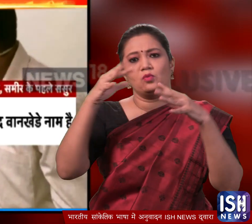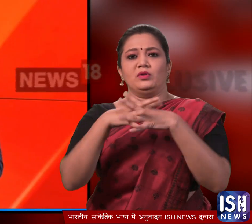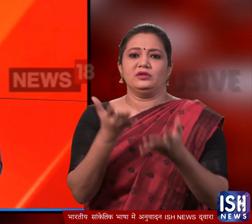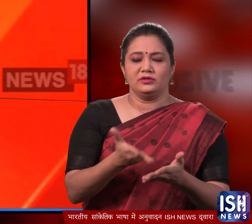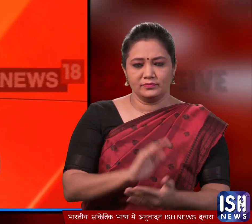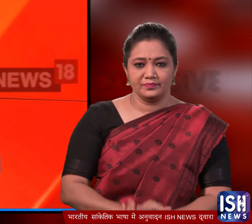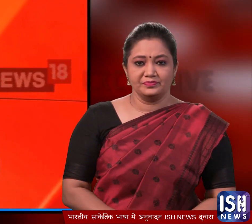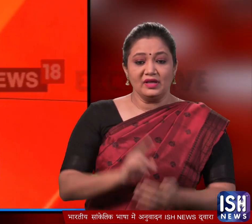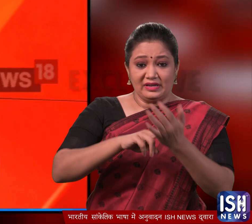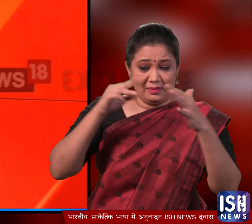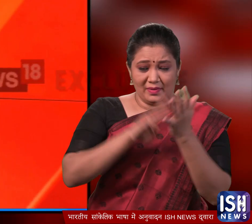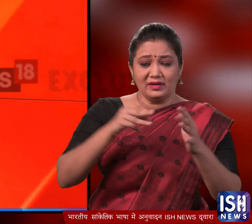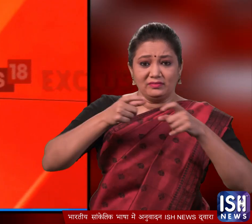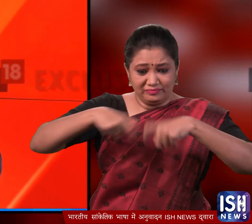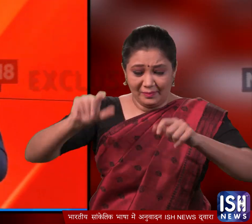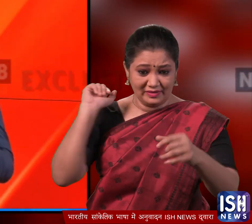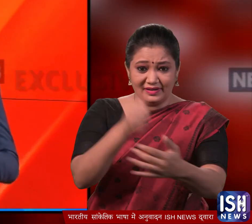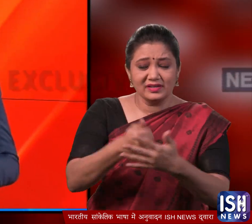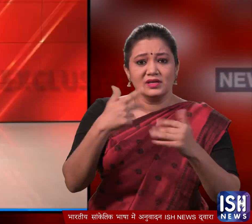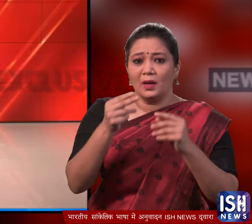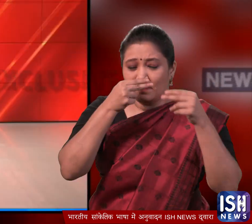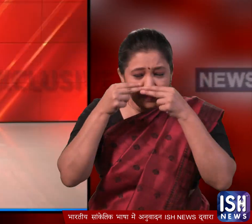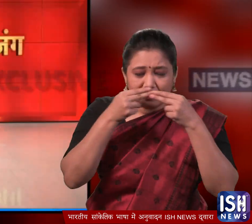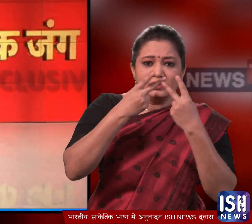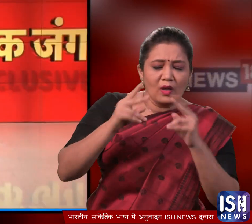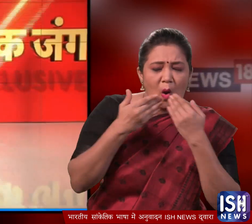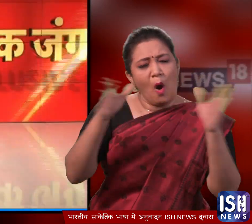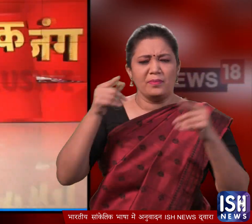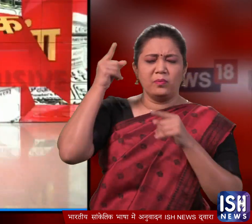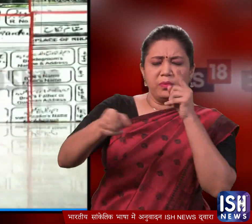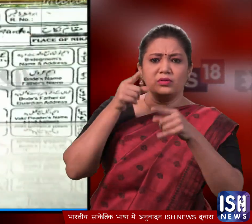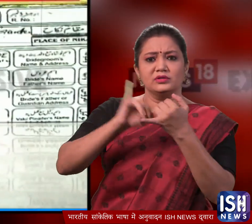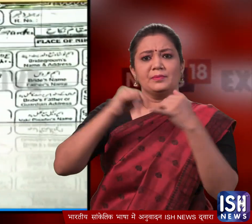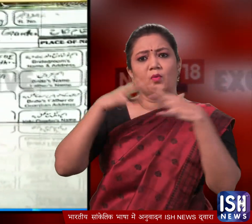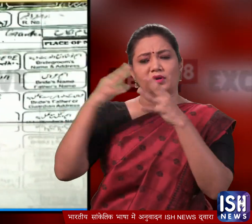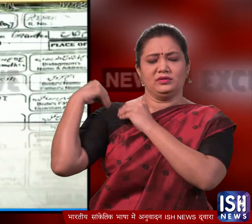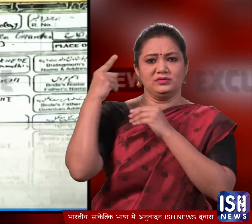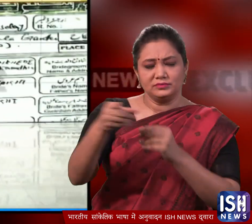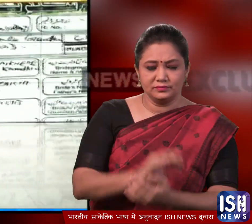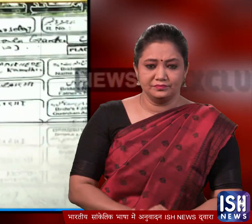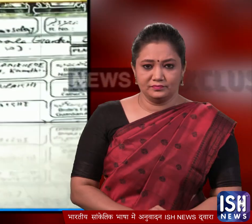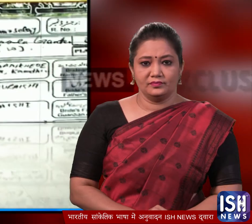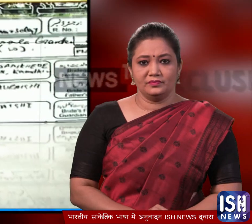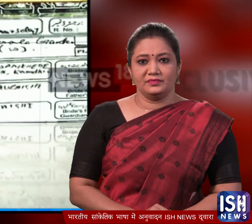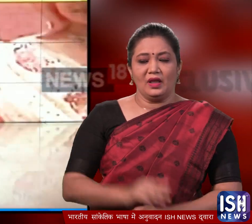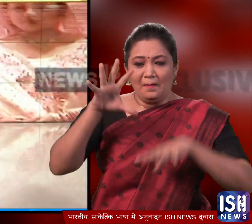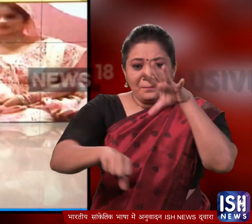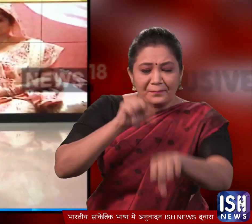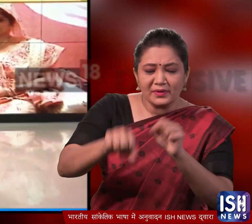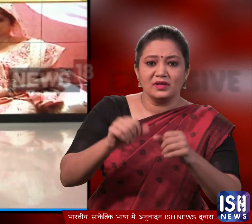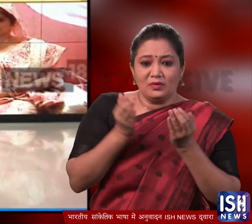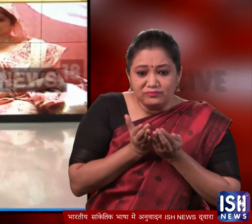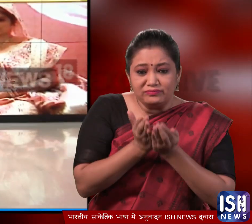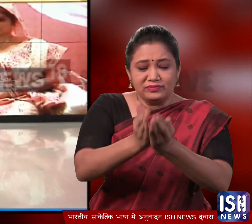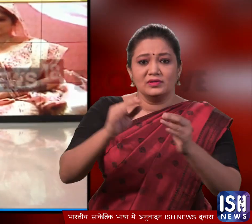है। और नवाब मलिक ने जांच कमेटी के पहुंचते ही ड्रग्स केस में कुछ सनसनीखेज आरोप समीर वानखेड़े पर लगाए। उनका दावा है कि छापेमारी